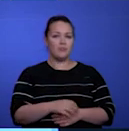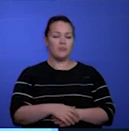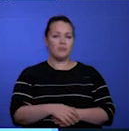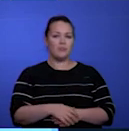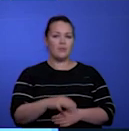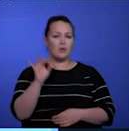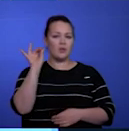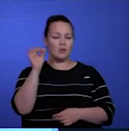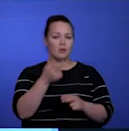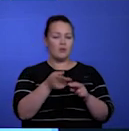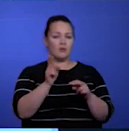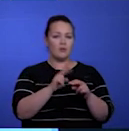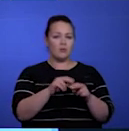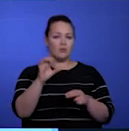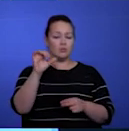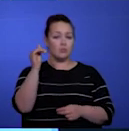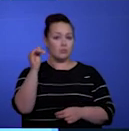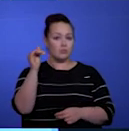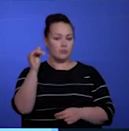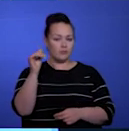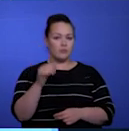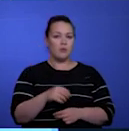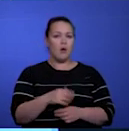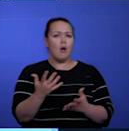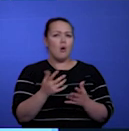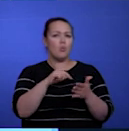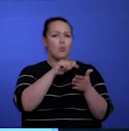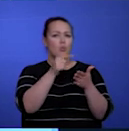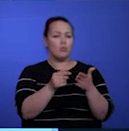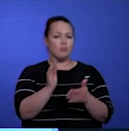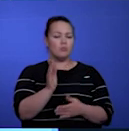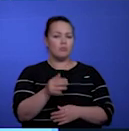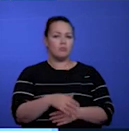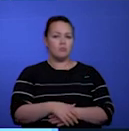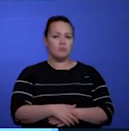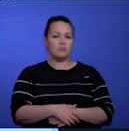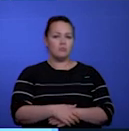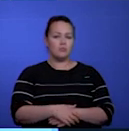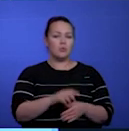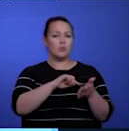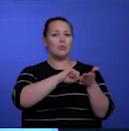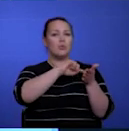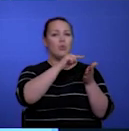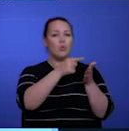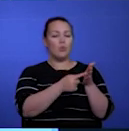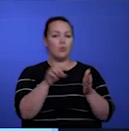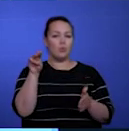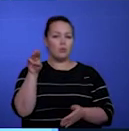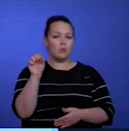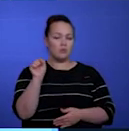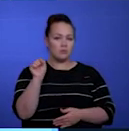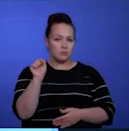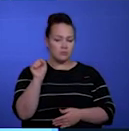и это софикс а какой же корень молодцы корень то и